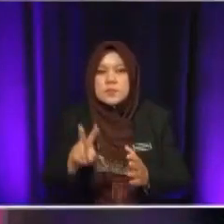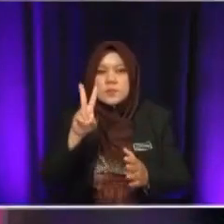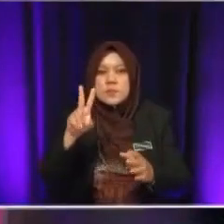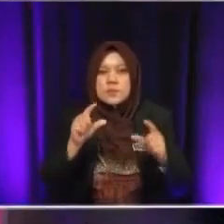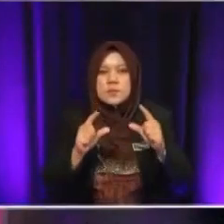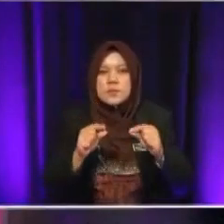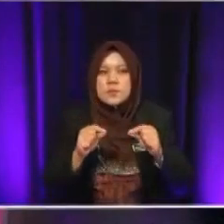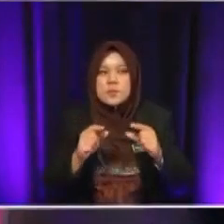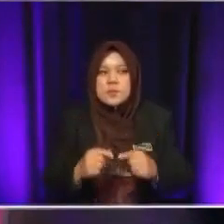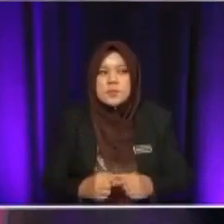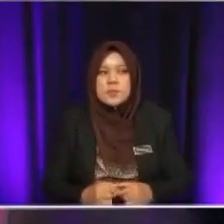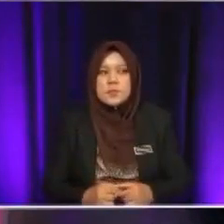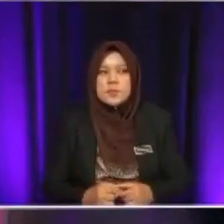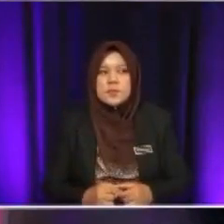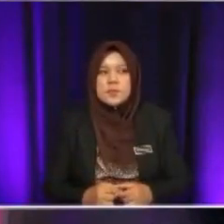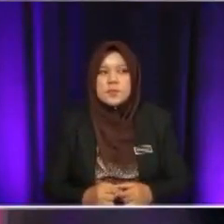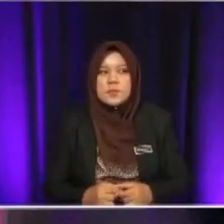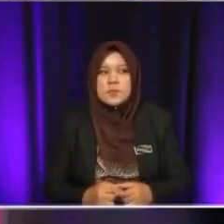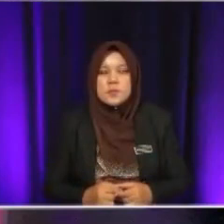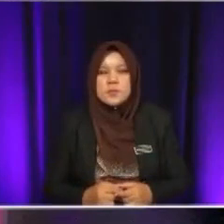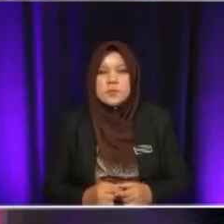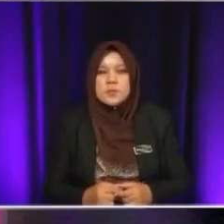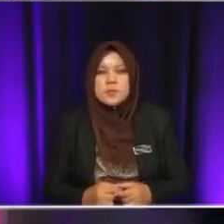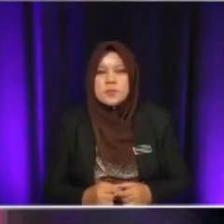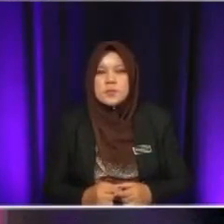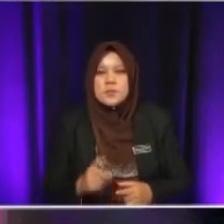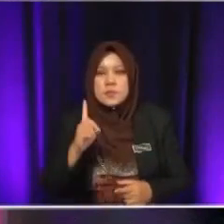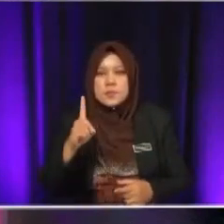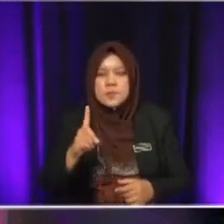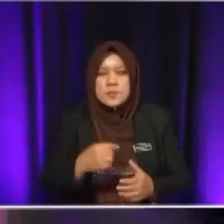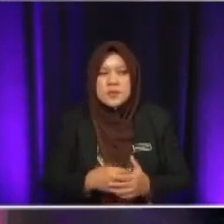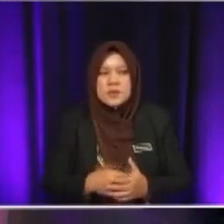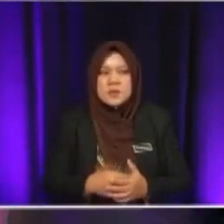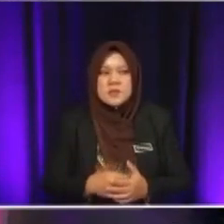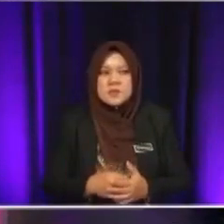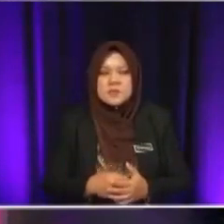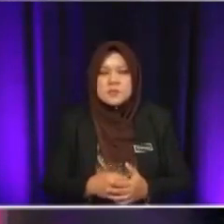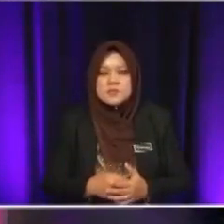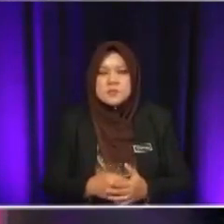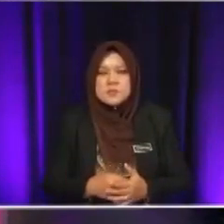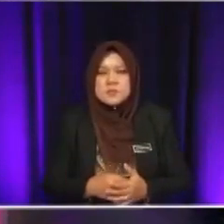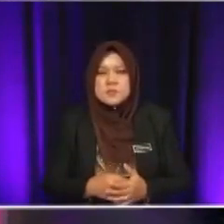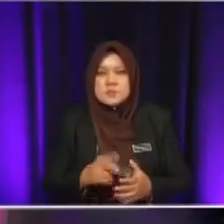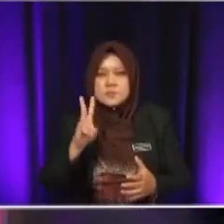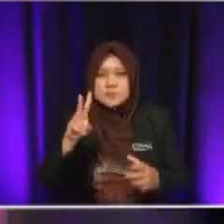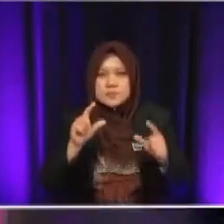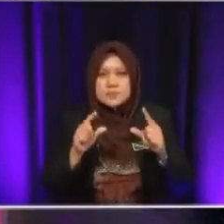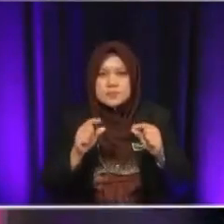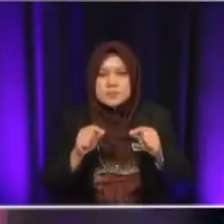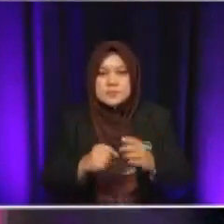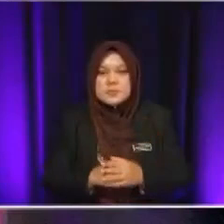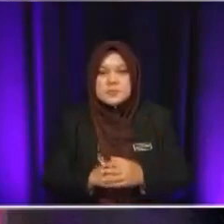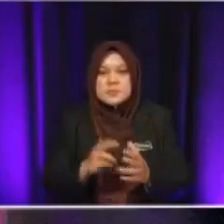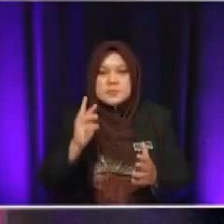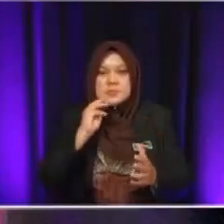stiker. Wah, saya dapat dua stiker. Dapat dua stiker. Satu saya bagi, satu lagi dua stiker. Okey, sebab Mira buat